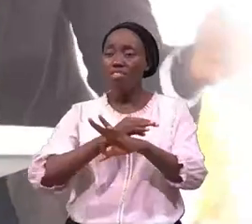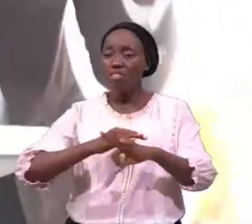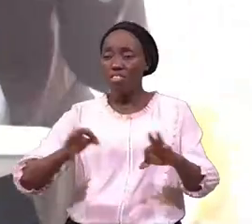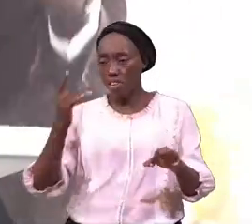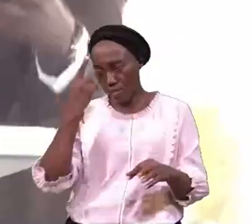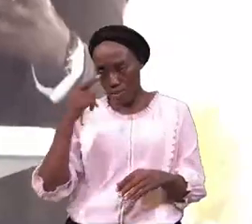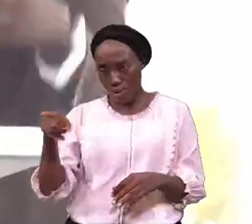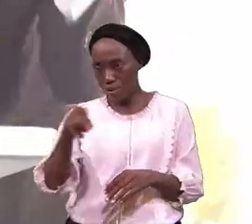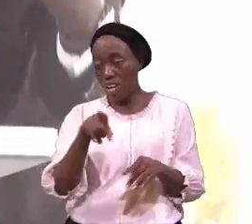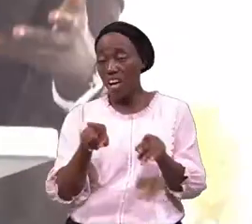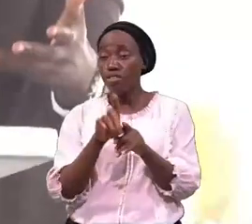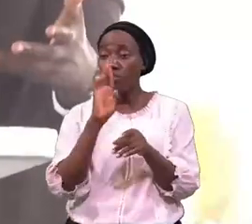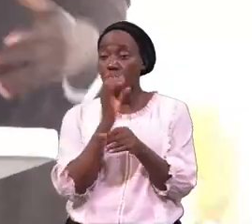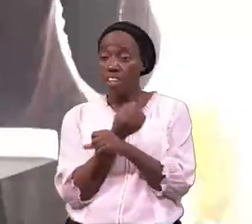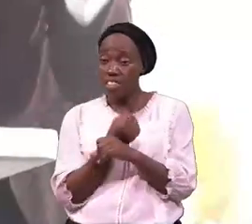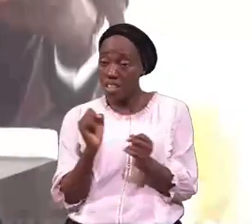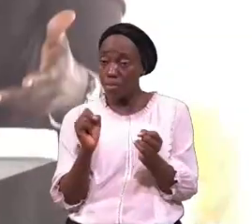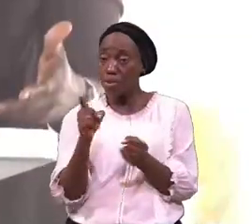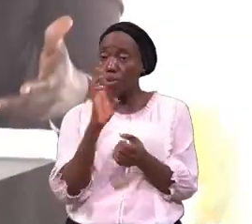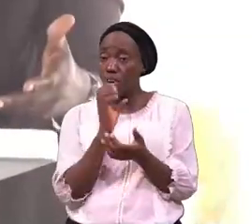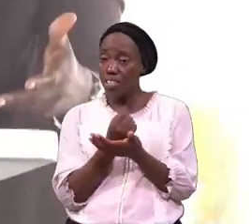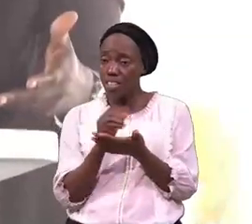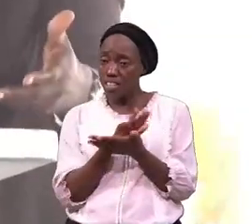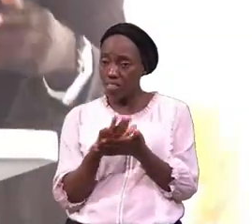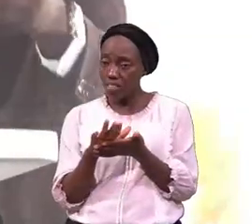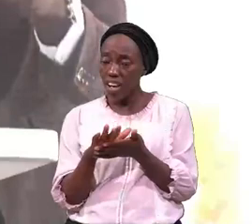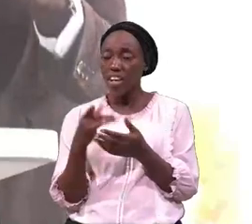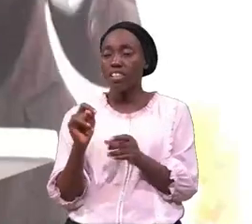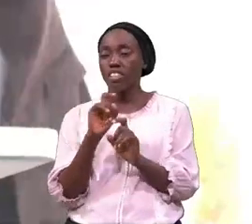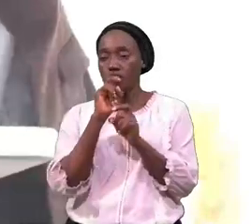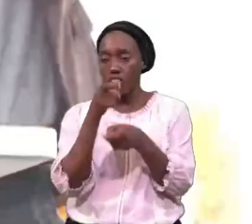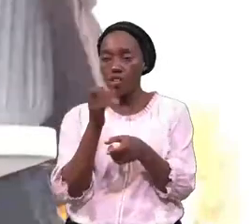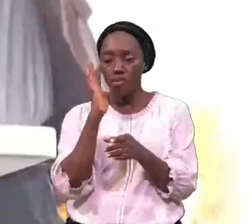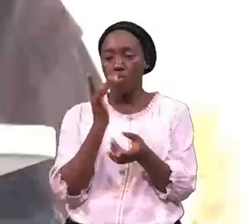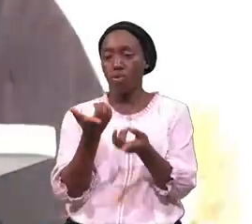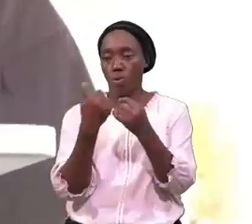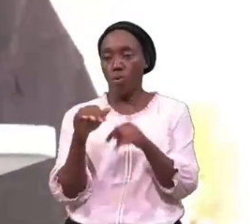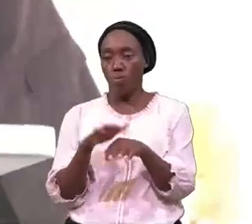sauvé, comme tu es sanctifié, le don viendra sur toi.